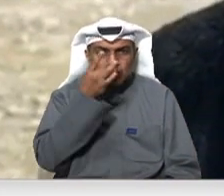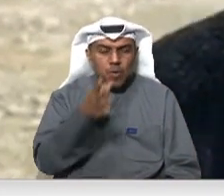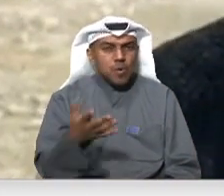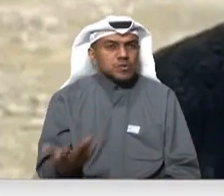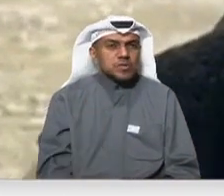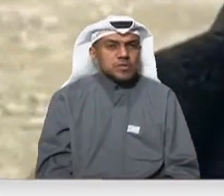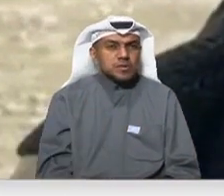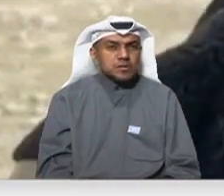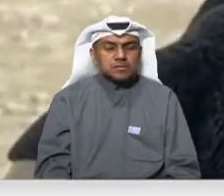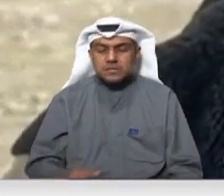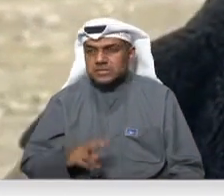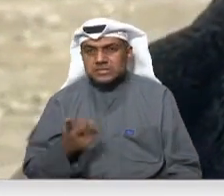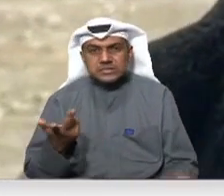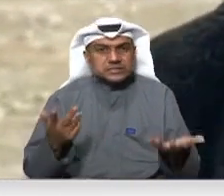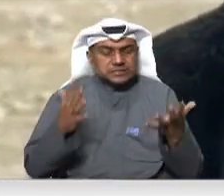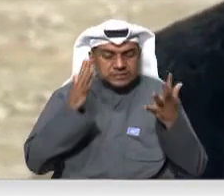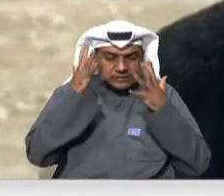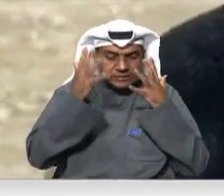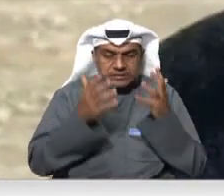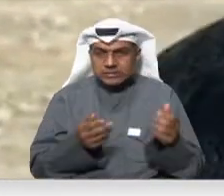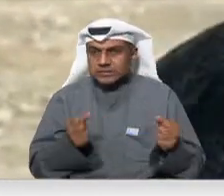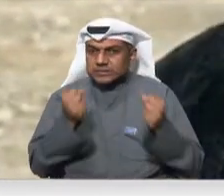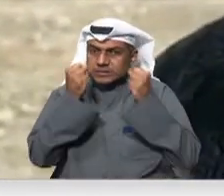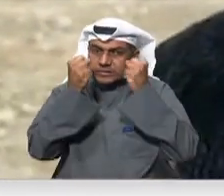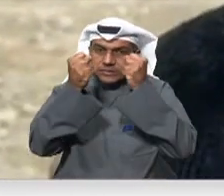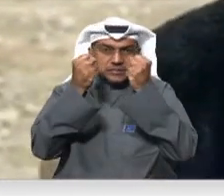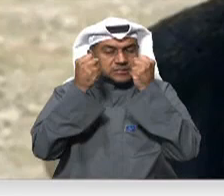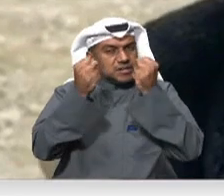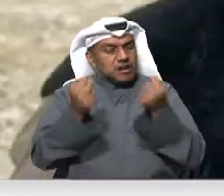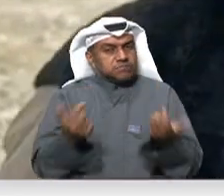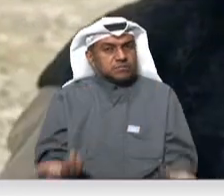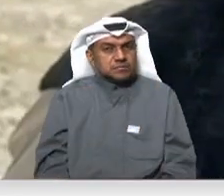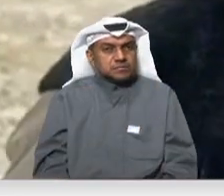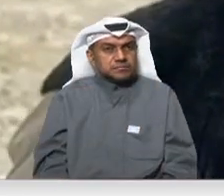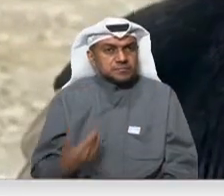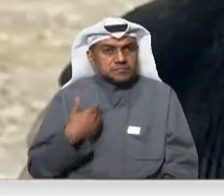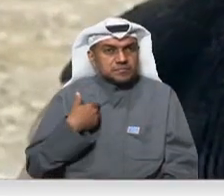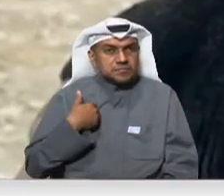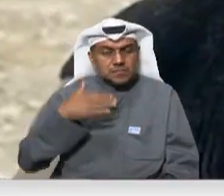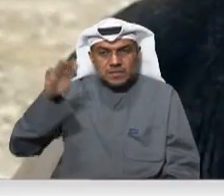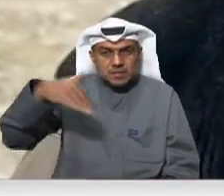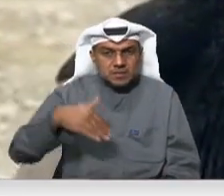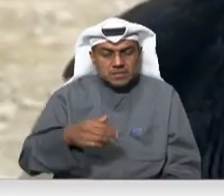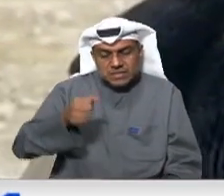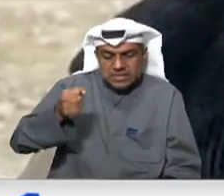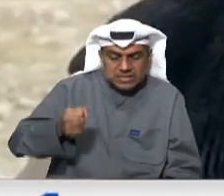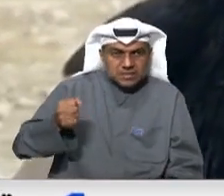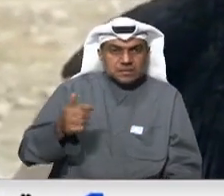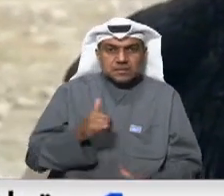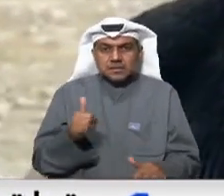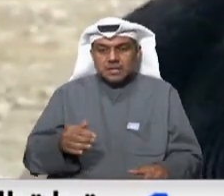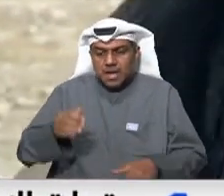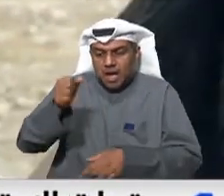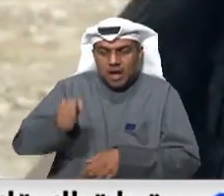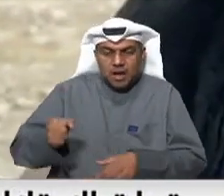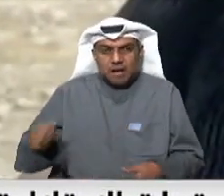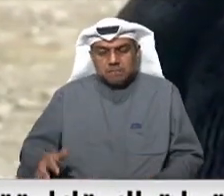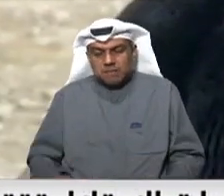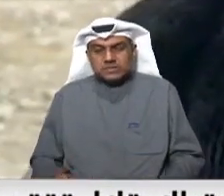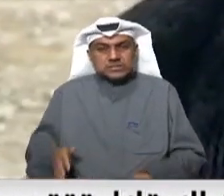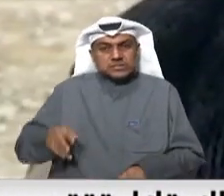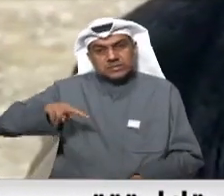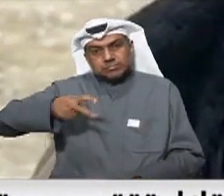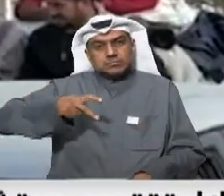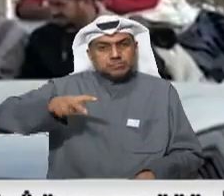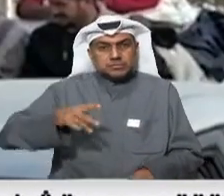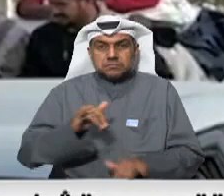شوية طريق صعب جدا. أنا جريح، وأنا مش لاقي عكاز في المستشفى ألقى عليه، كلهم